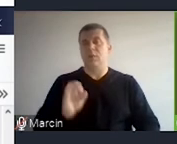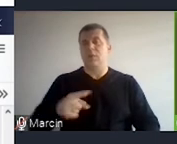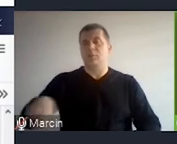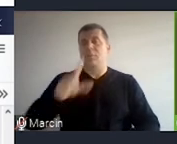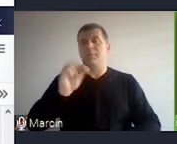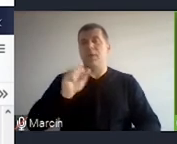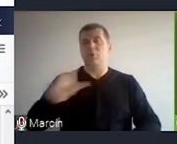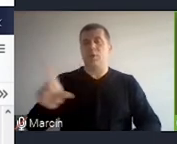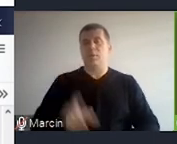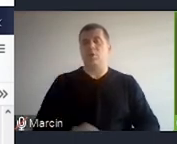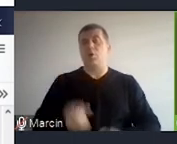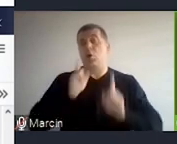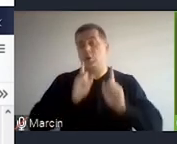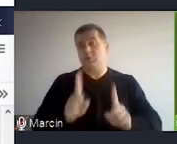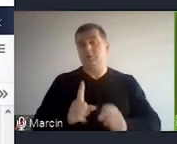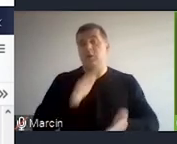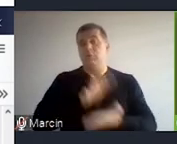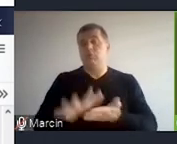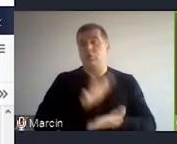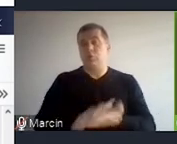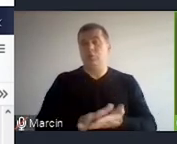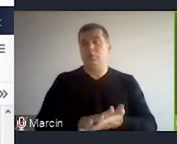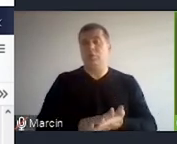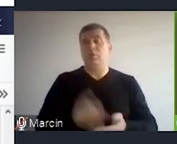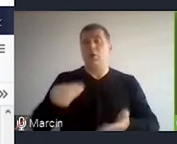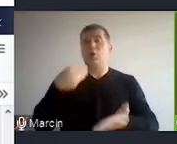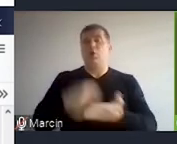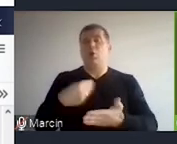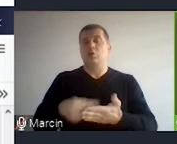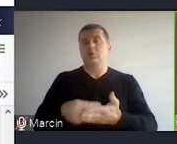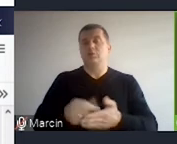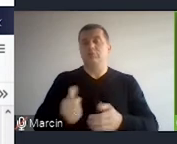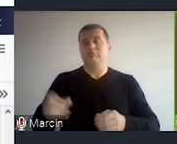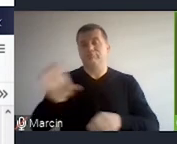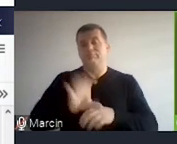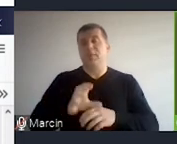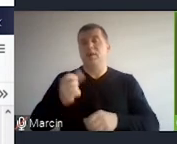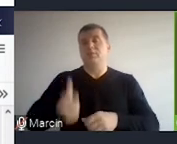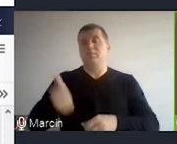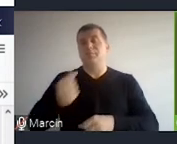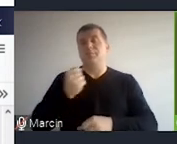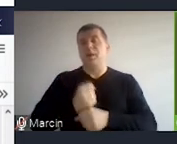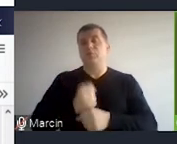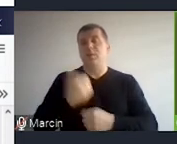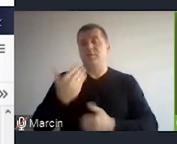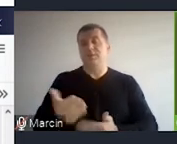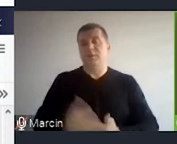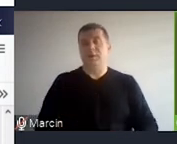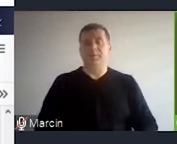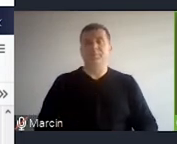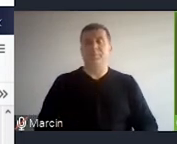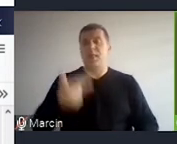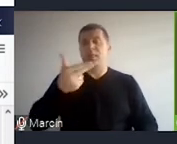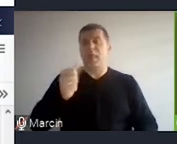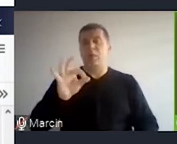personelu. Oczywiście brutto i koszty pracodawcy, czyli mówiąc inaczej,